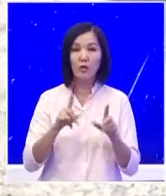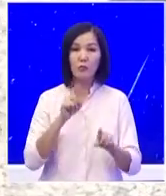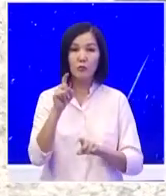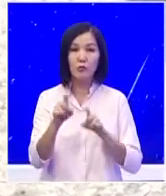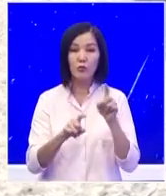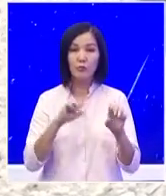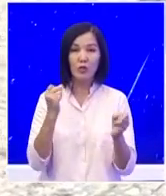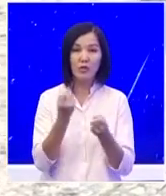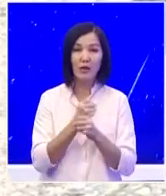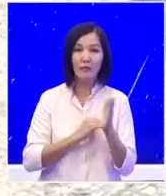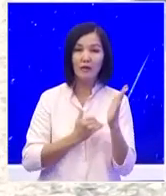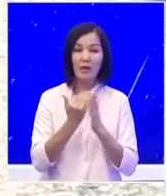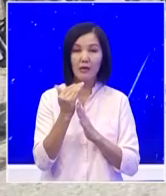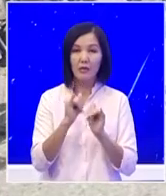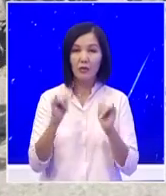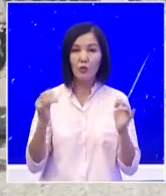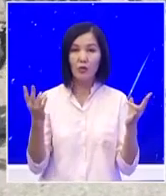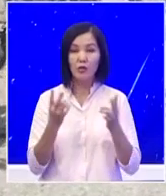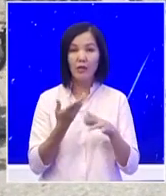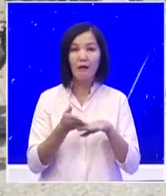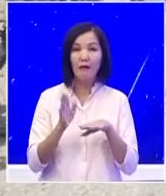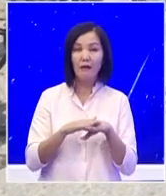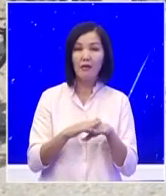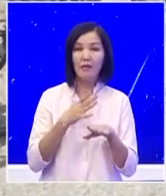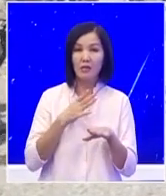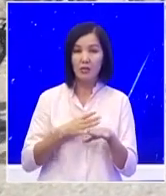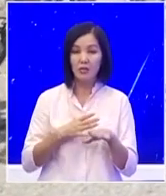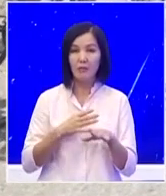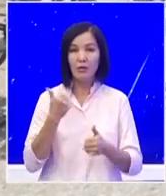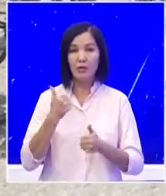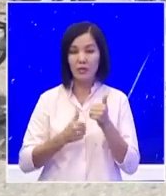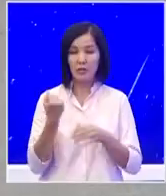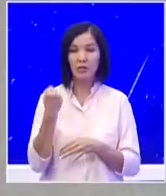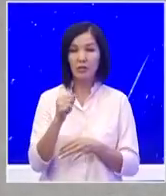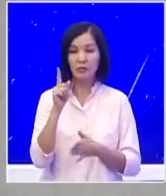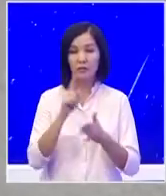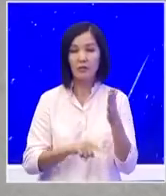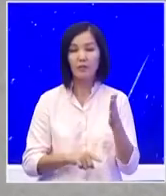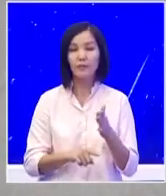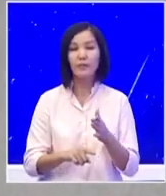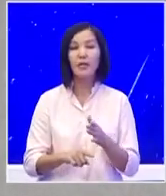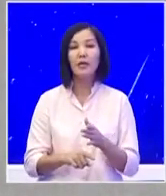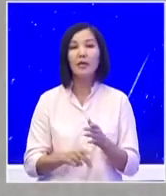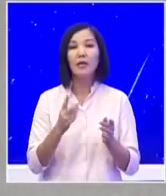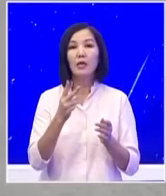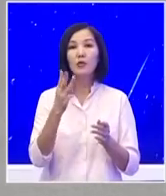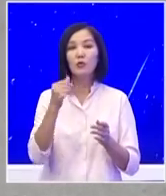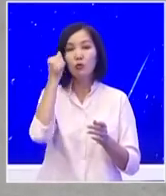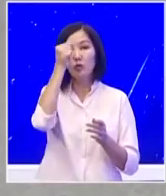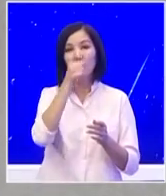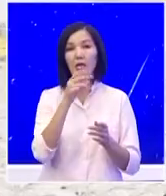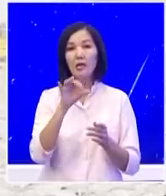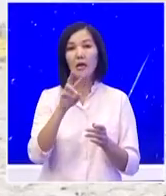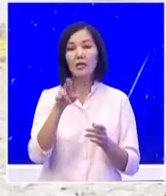жылдамдығымызды арттырамыз. Әрине қиын, бірақ осы қиындыққа шыдасақ, жарыста оңай болары сөзсіз. Жасөспірімдер 2-3 жылдан соң